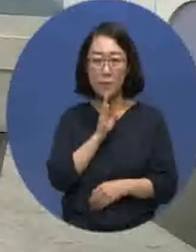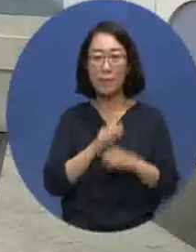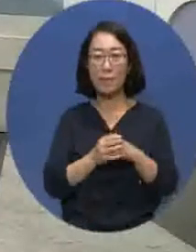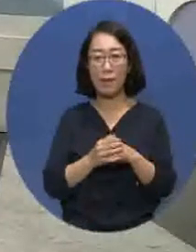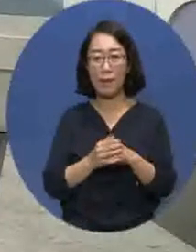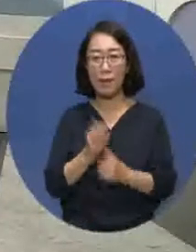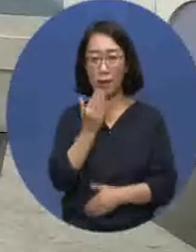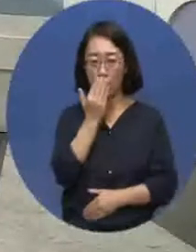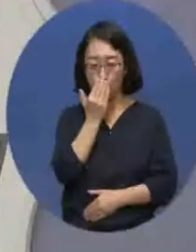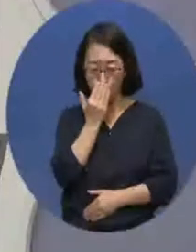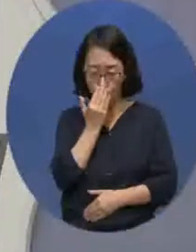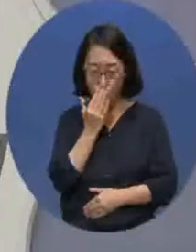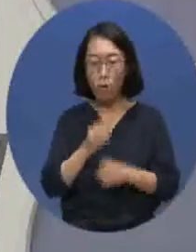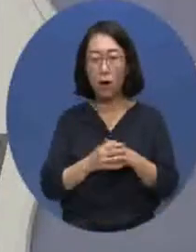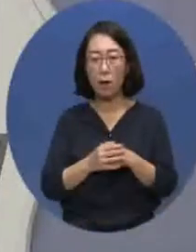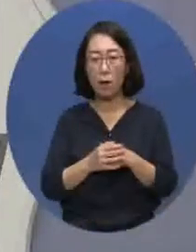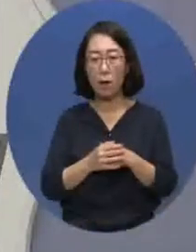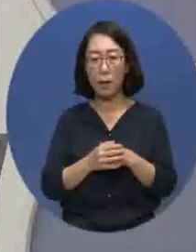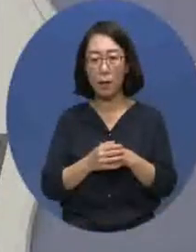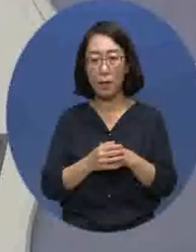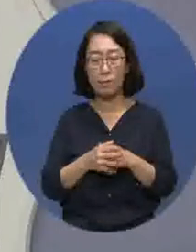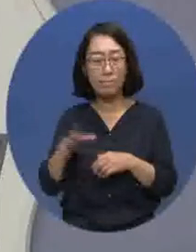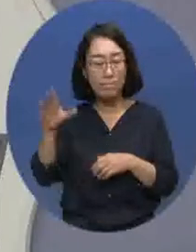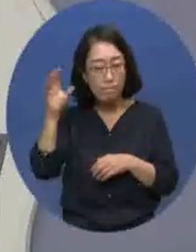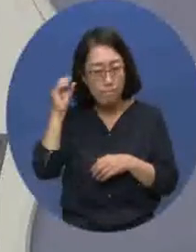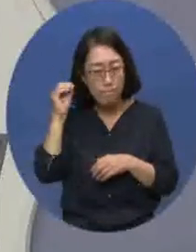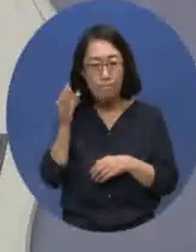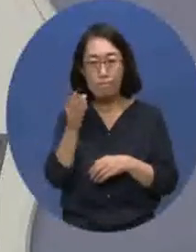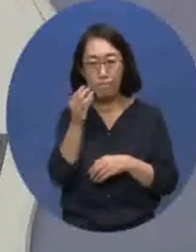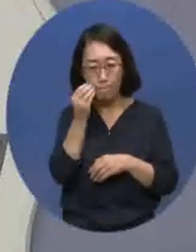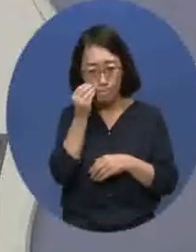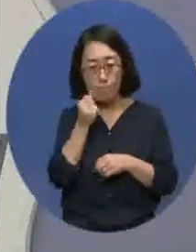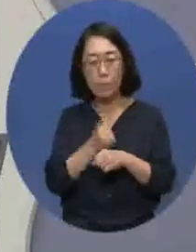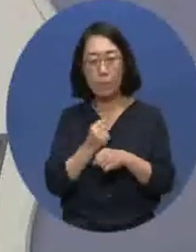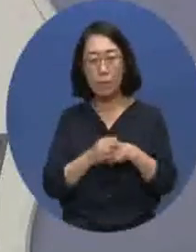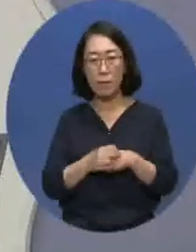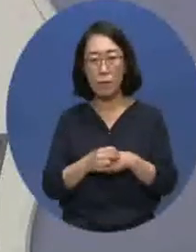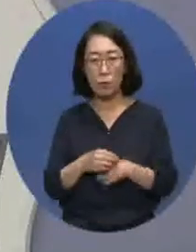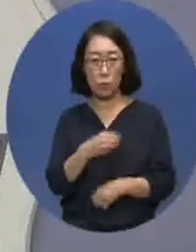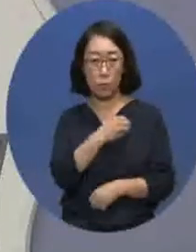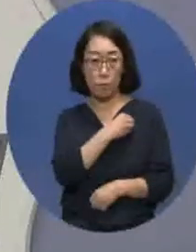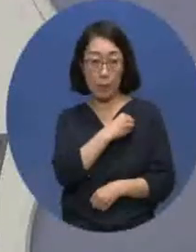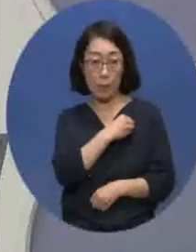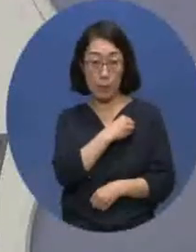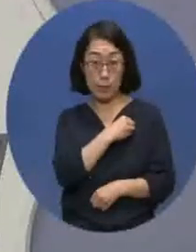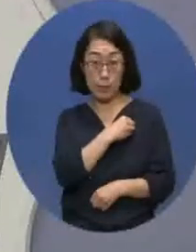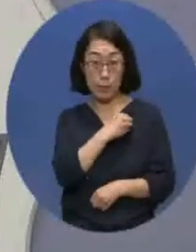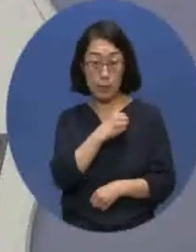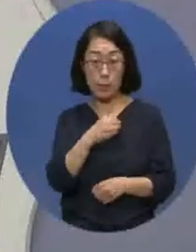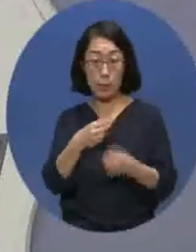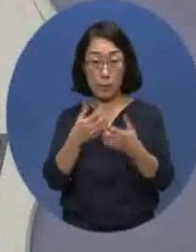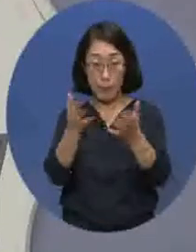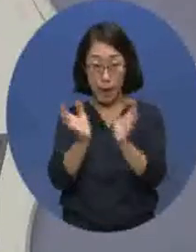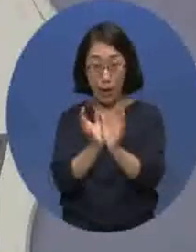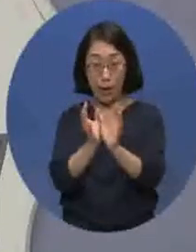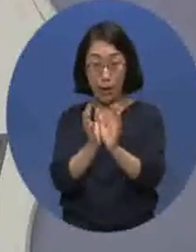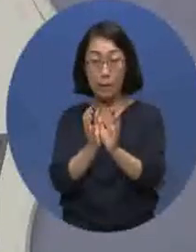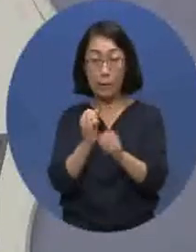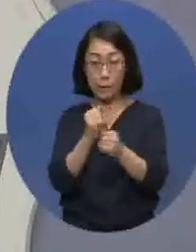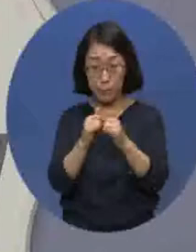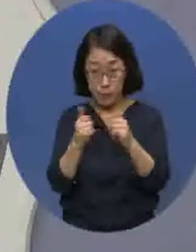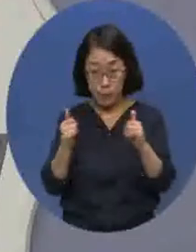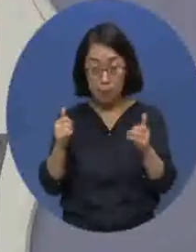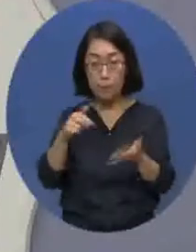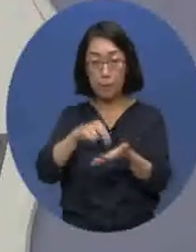겸허하게 에 받아들입니다 저도 민주당의 뺏지를 달고 있고 또 민주당에서